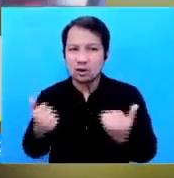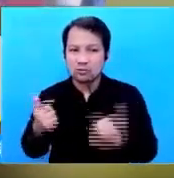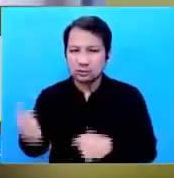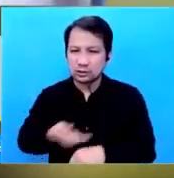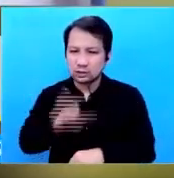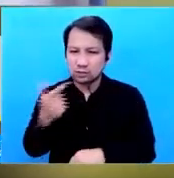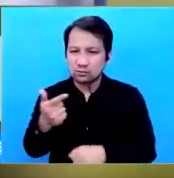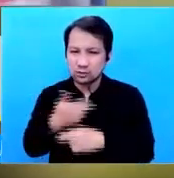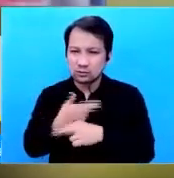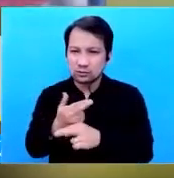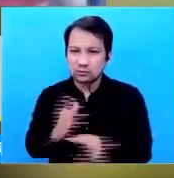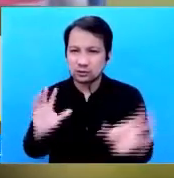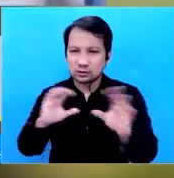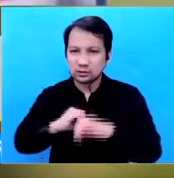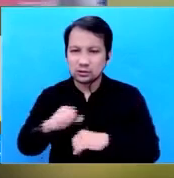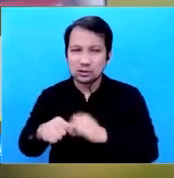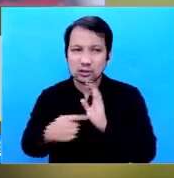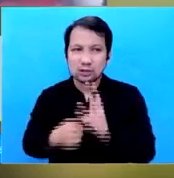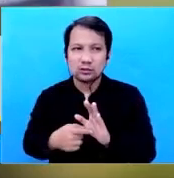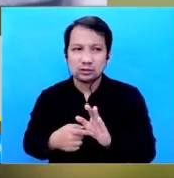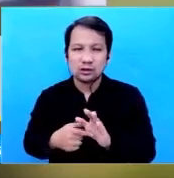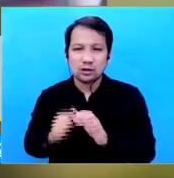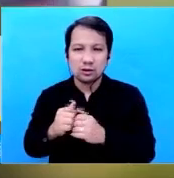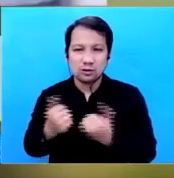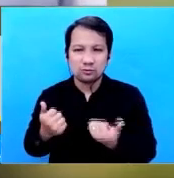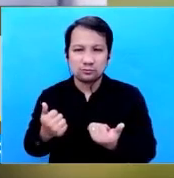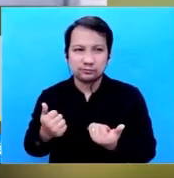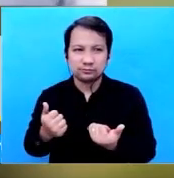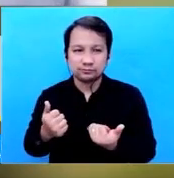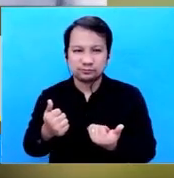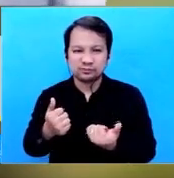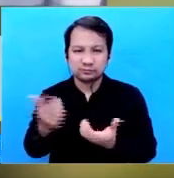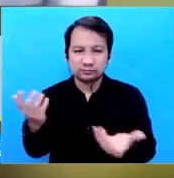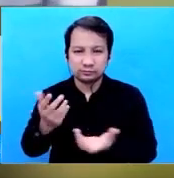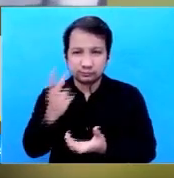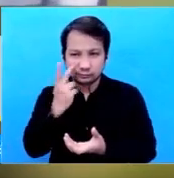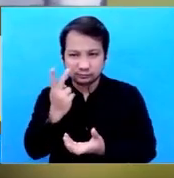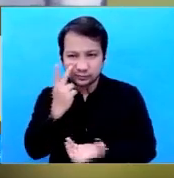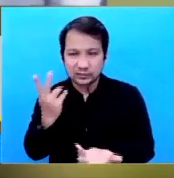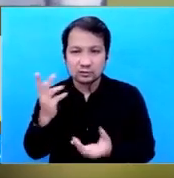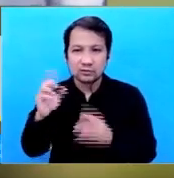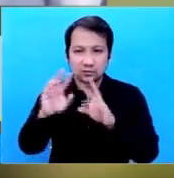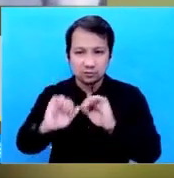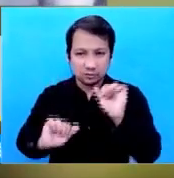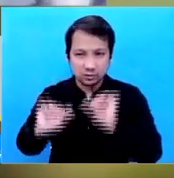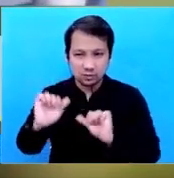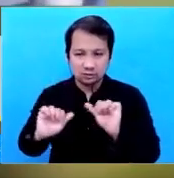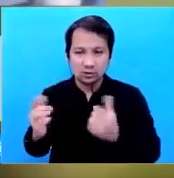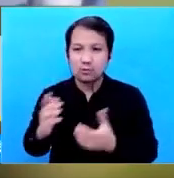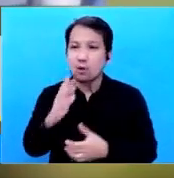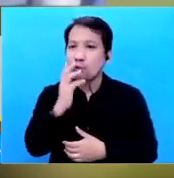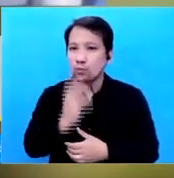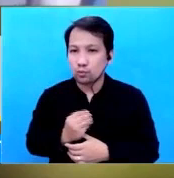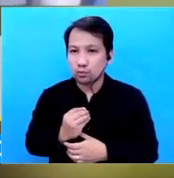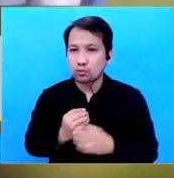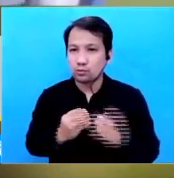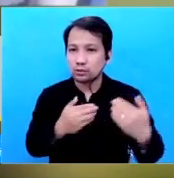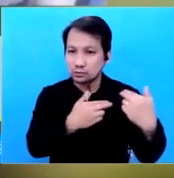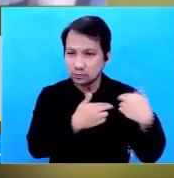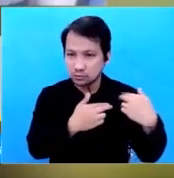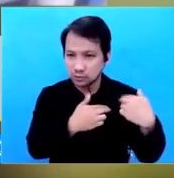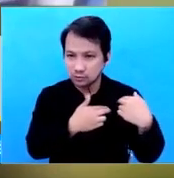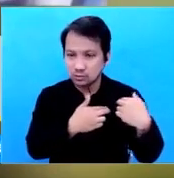bago maayos ang tulay. At sa initial assessment po ninyo, sino po ba ang may